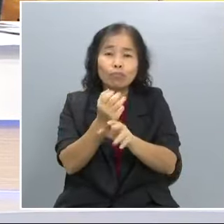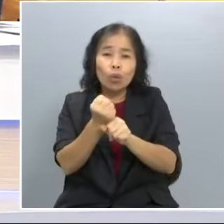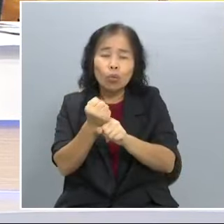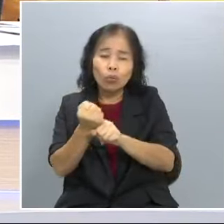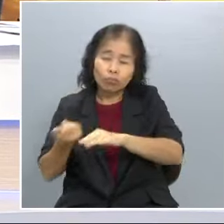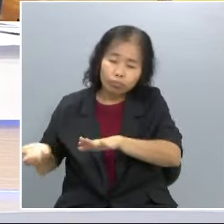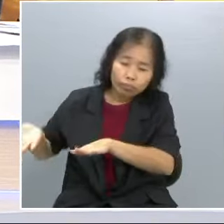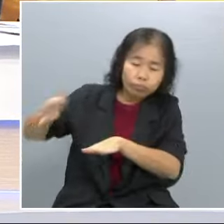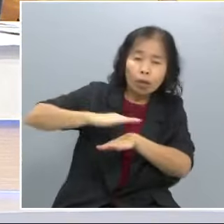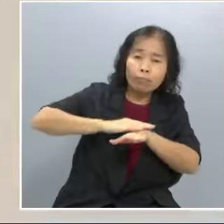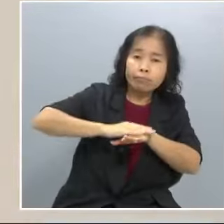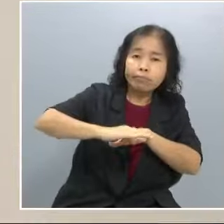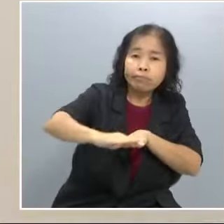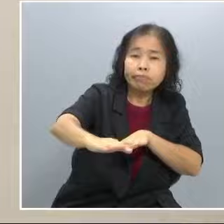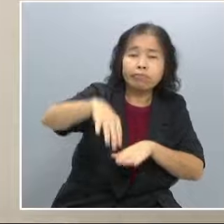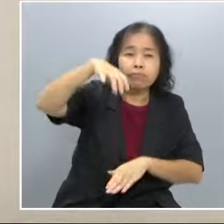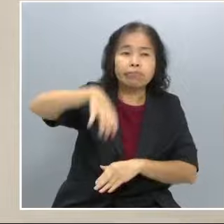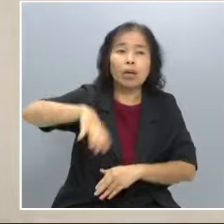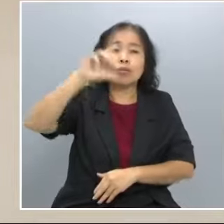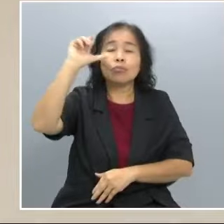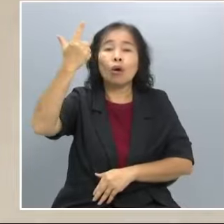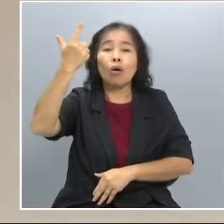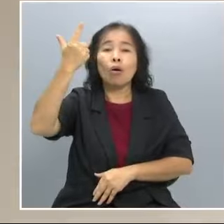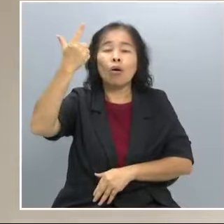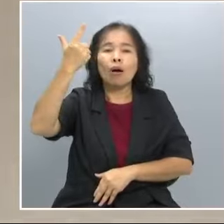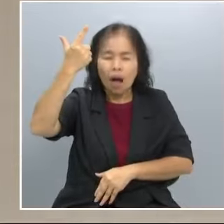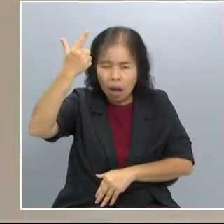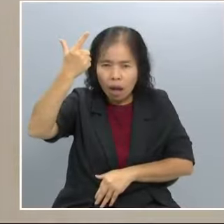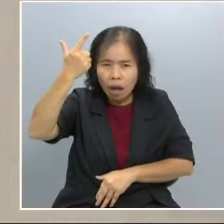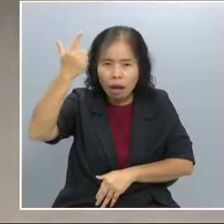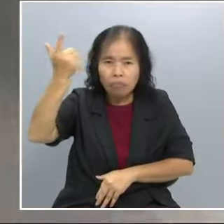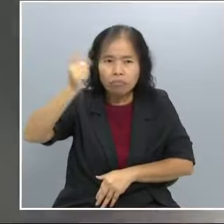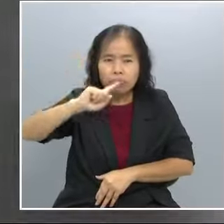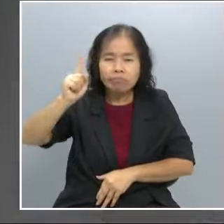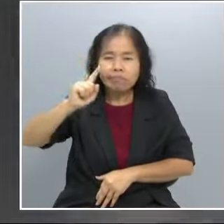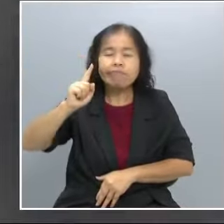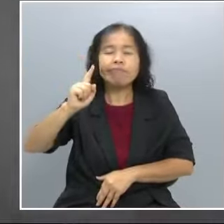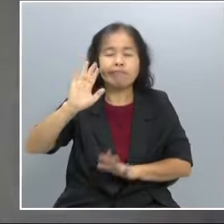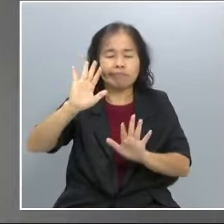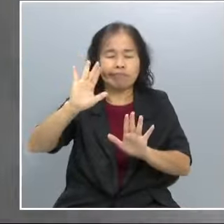เมืองทองธานีปรากฏว่าเกิดเหตุเดี๋ยวกลับมาฮะ